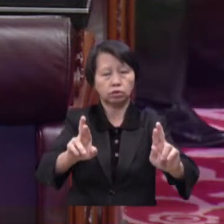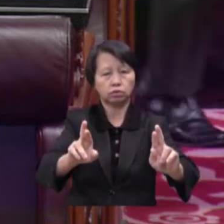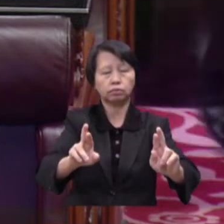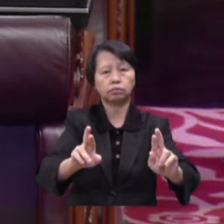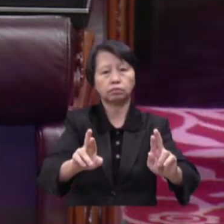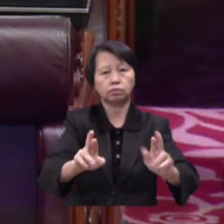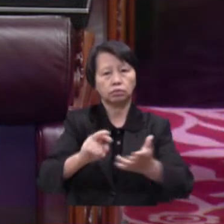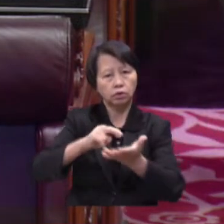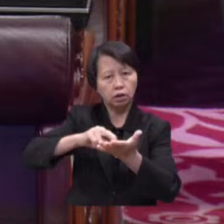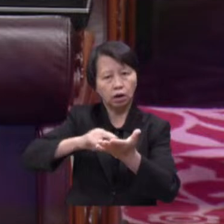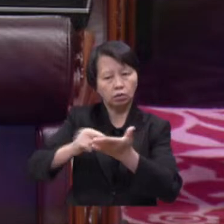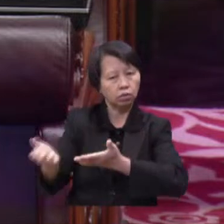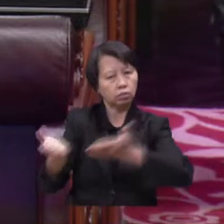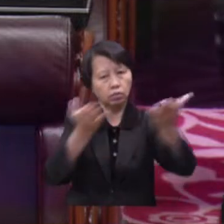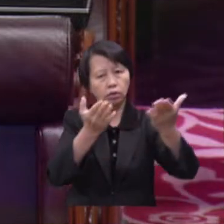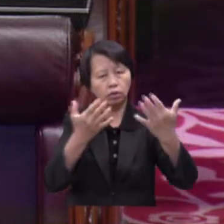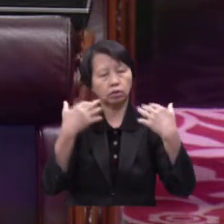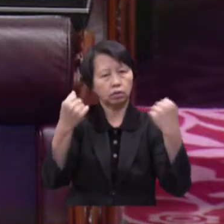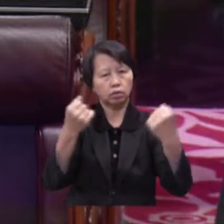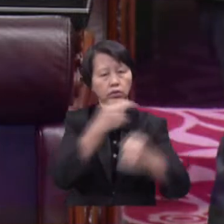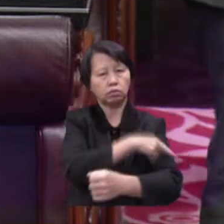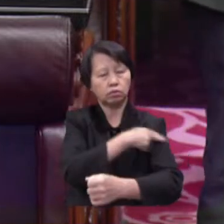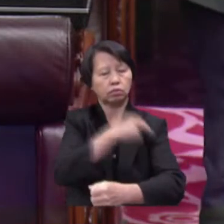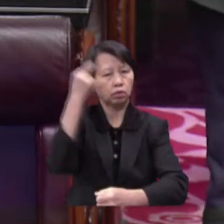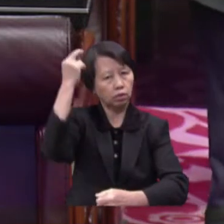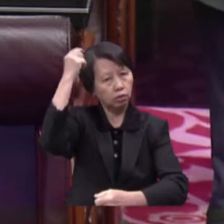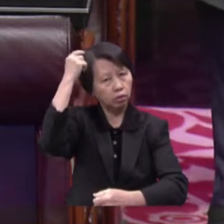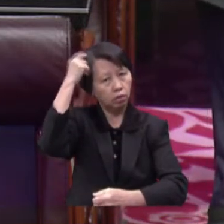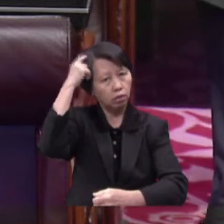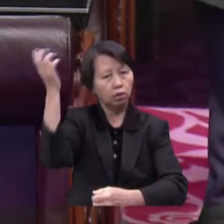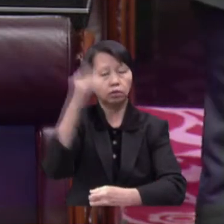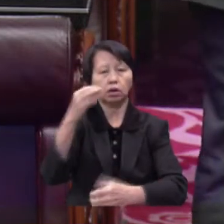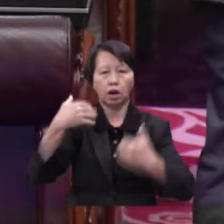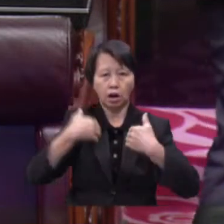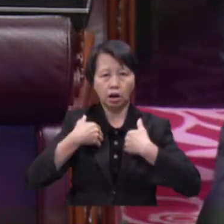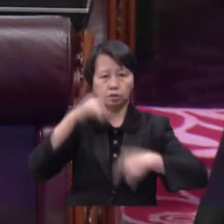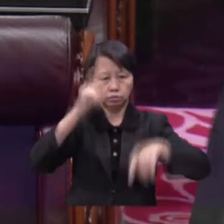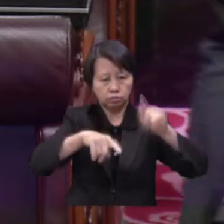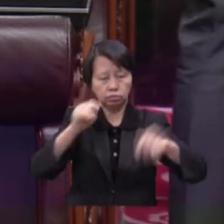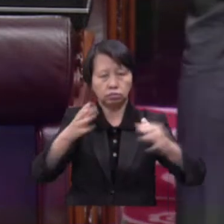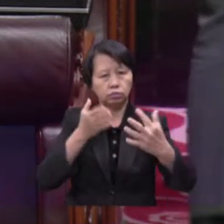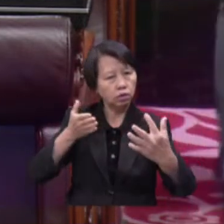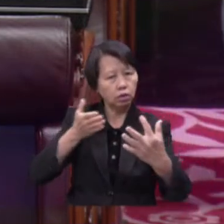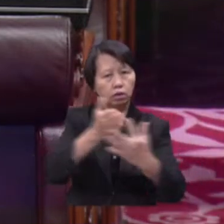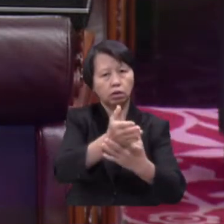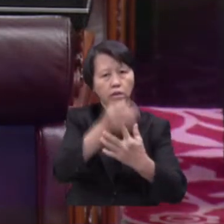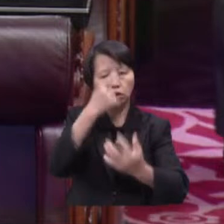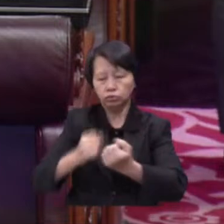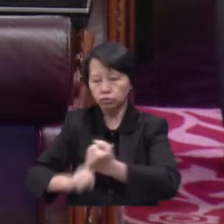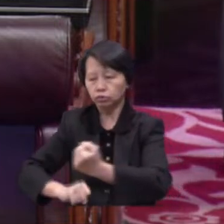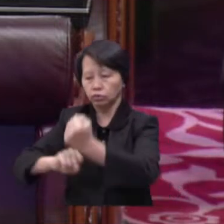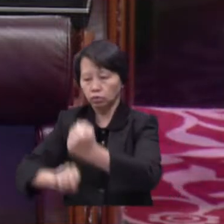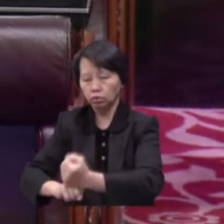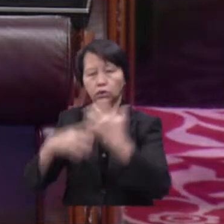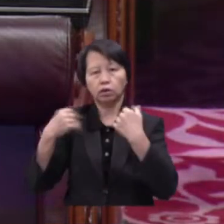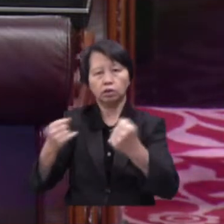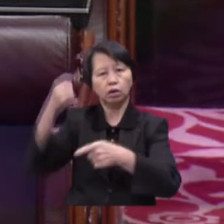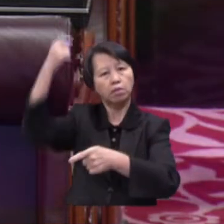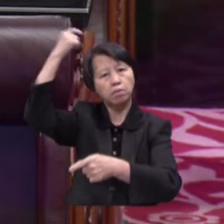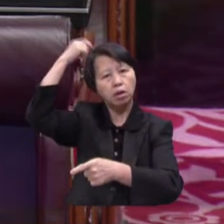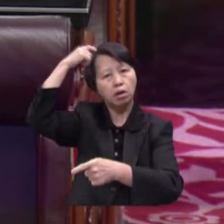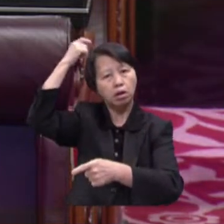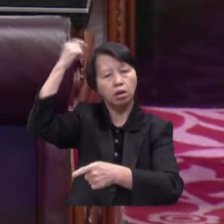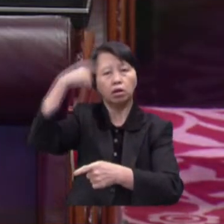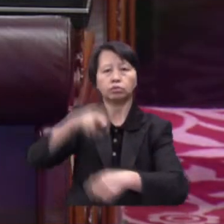perawatan kesehatan mental yang holistik di samping perwujudan berbagai akses kepada sokongan kesehatan mental